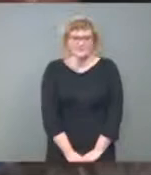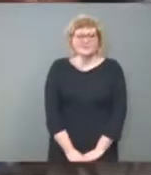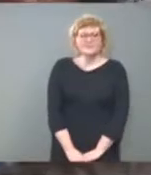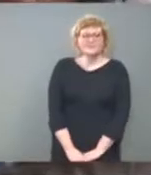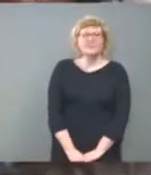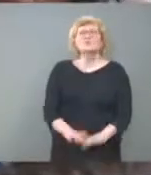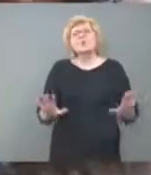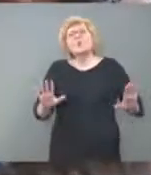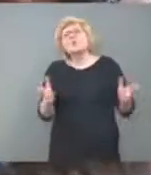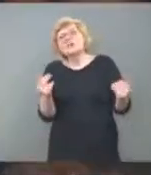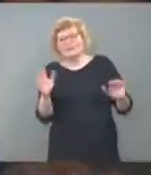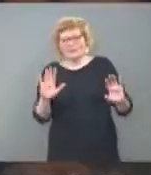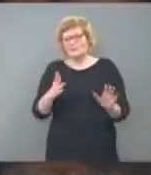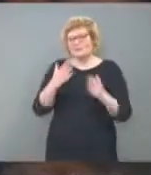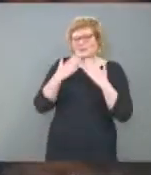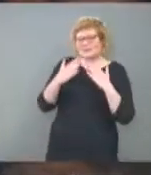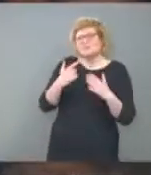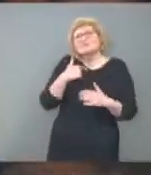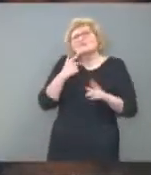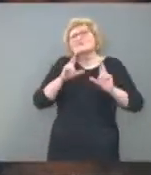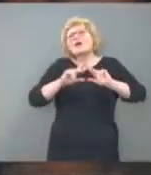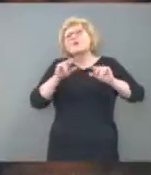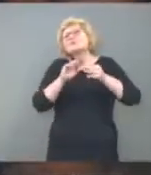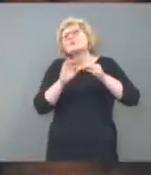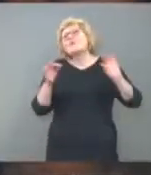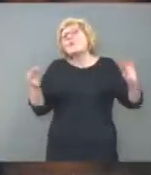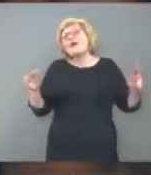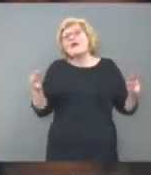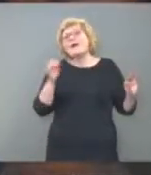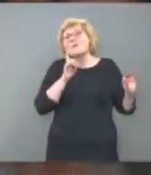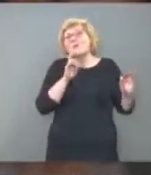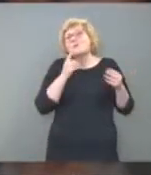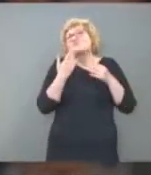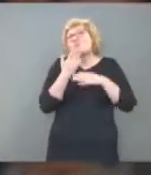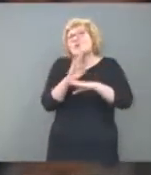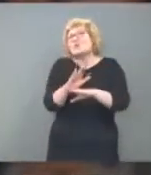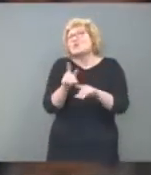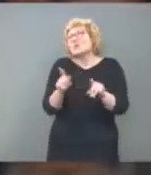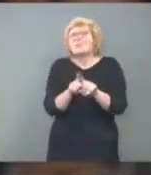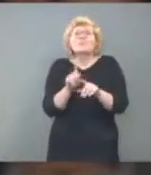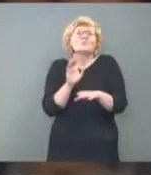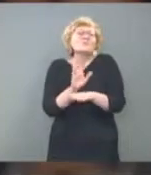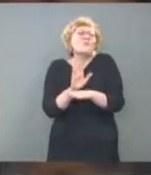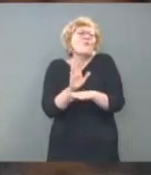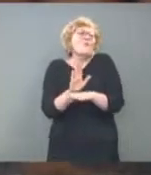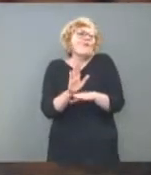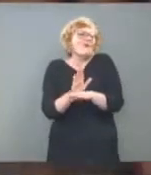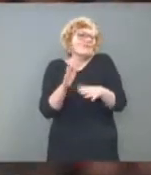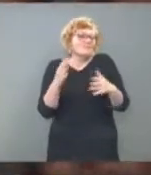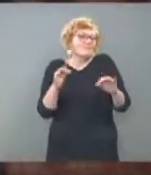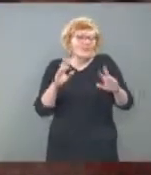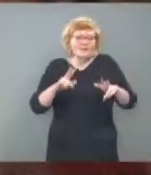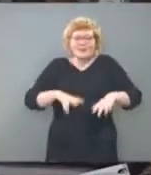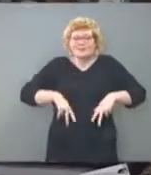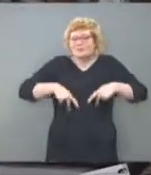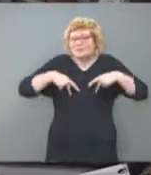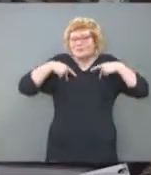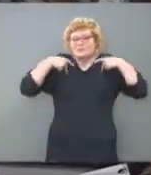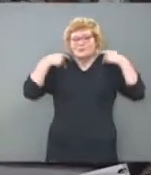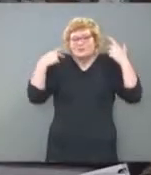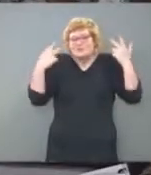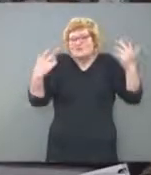Non, mais je vous la raconte pour que vous voyez comment la vie, des fois, peut faire des petits fils comme ça. Hein. Et je lui ai